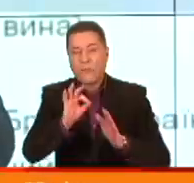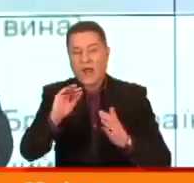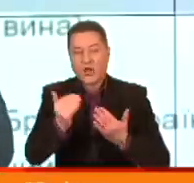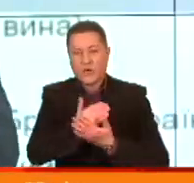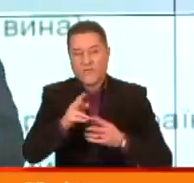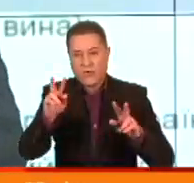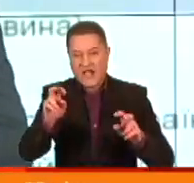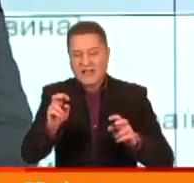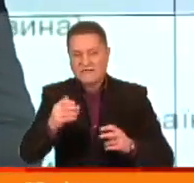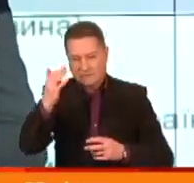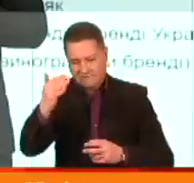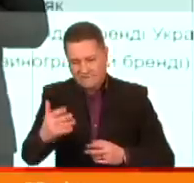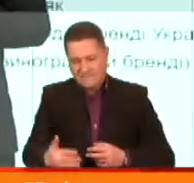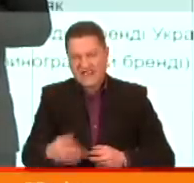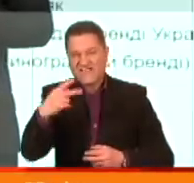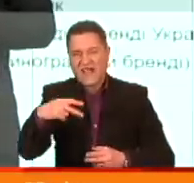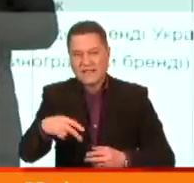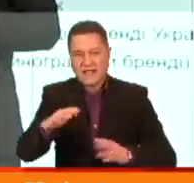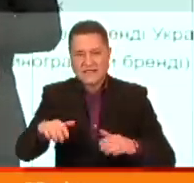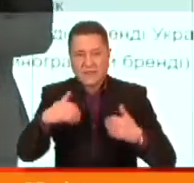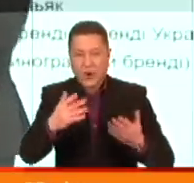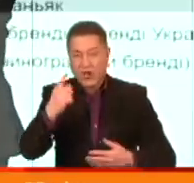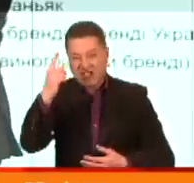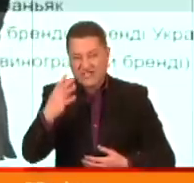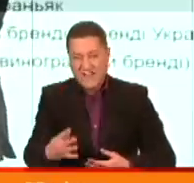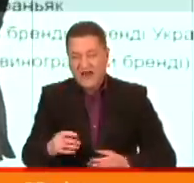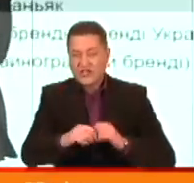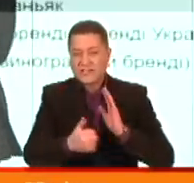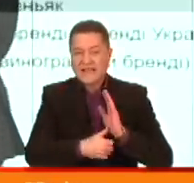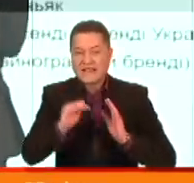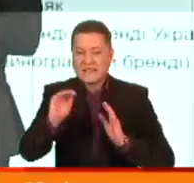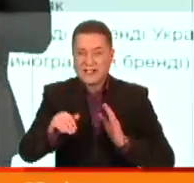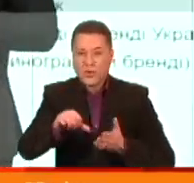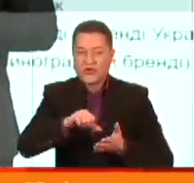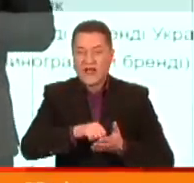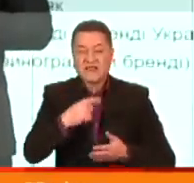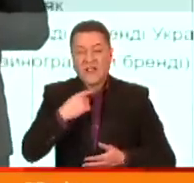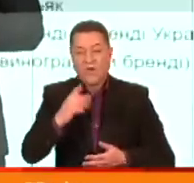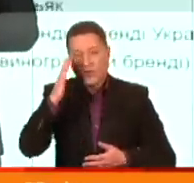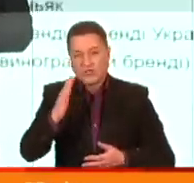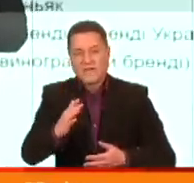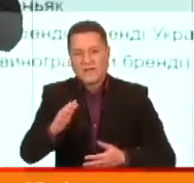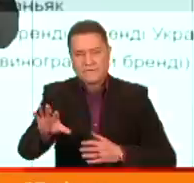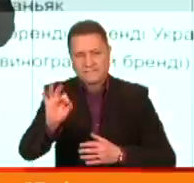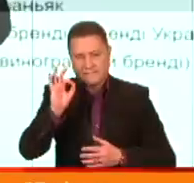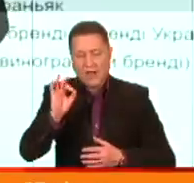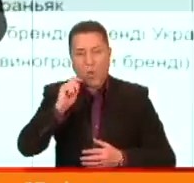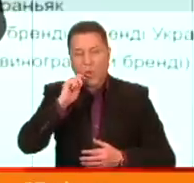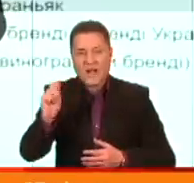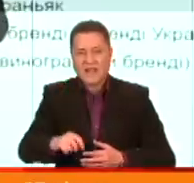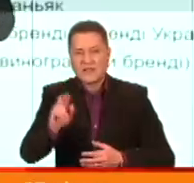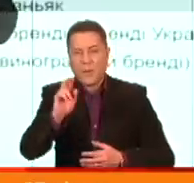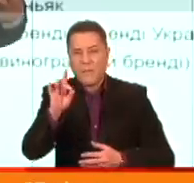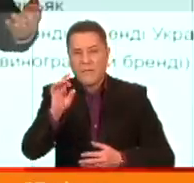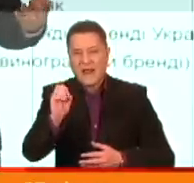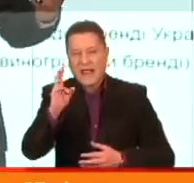з-поміж 20 запропонованих. Чверть із 16 тисяч учасників голосування віддають перевагу українському